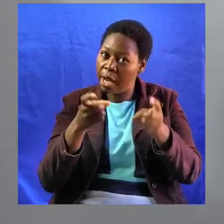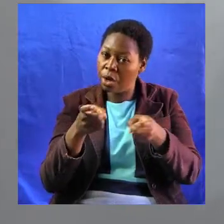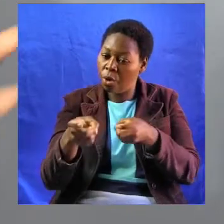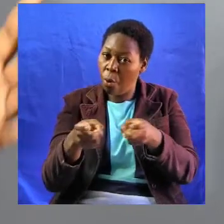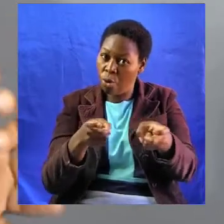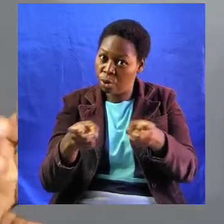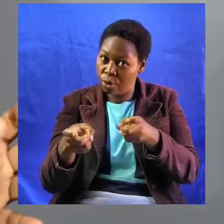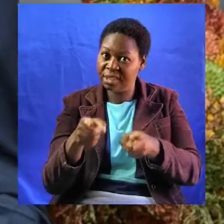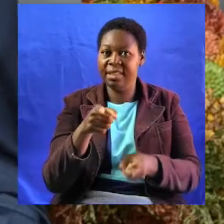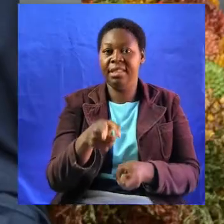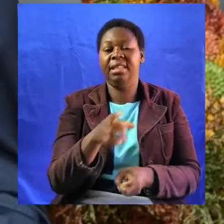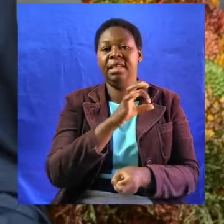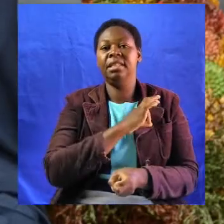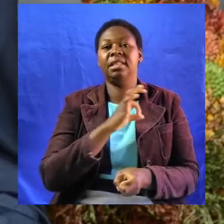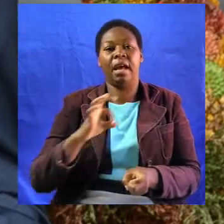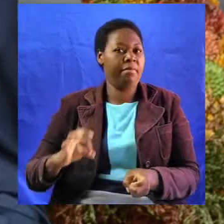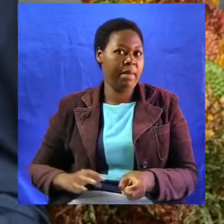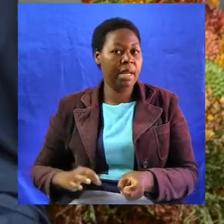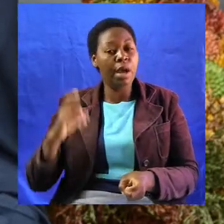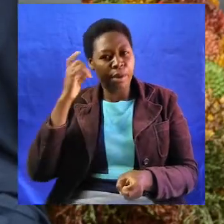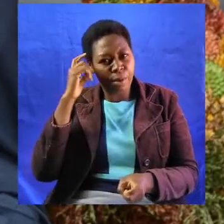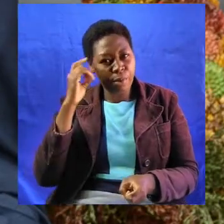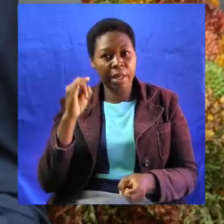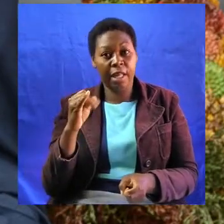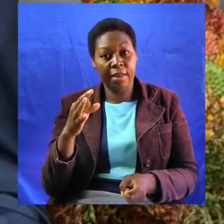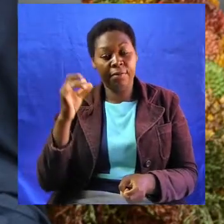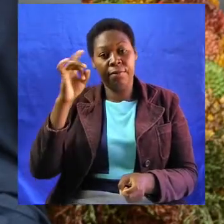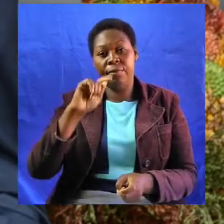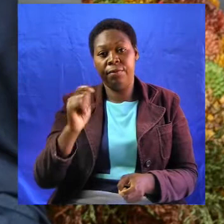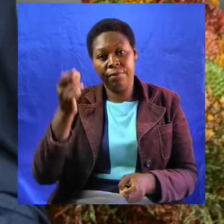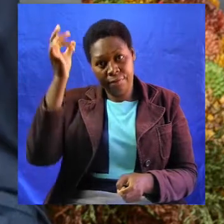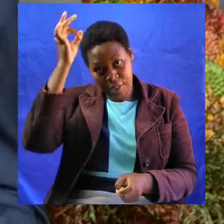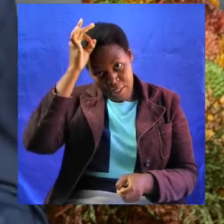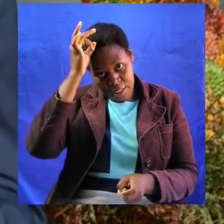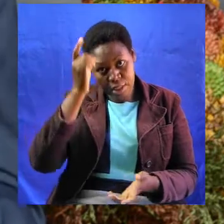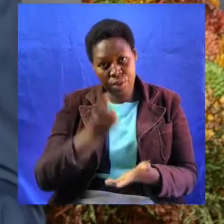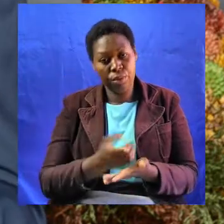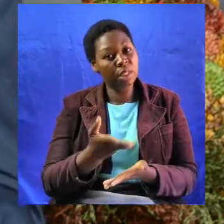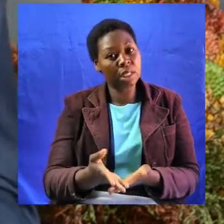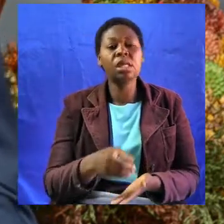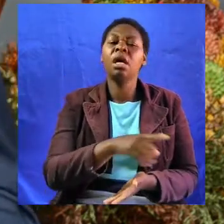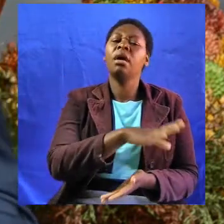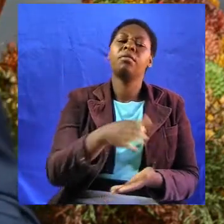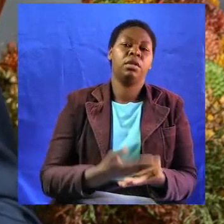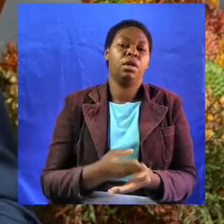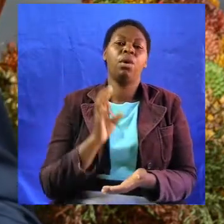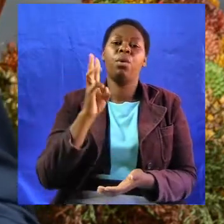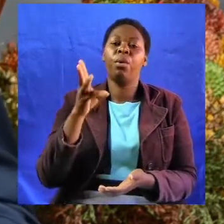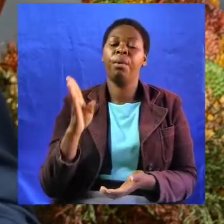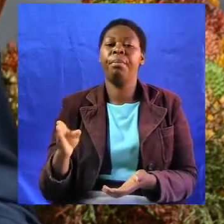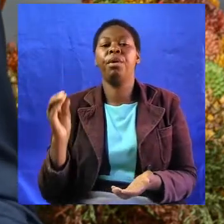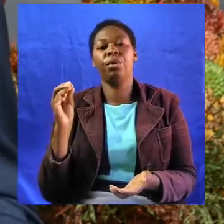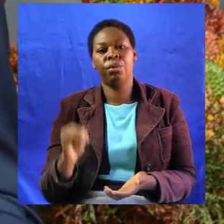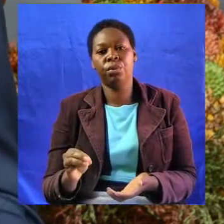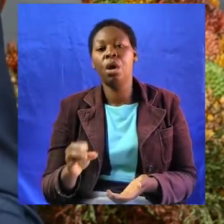ninga akaita achidai. Ndofunga zvino. Chisingazongoitwe naMwari kumanikidza. But Mwari anoita zvakanaka zvinofanira